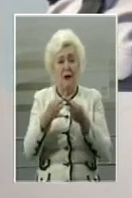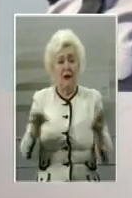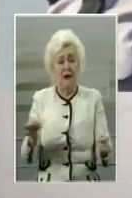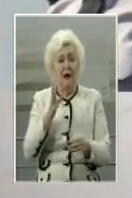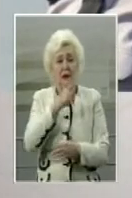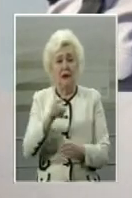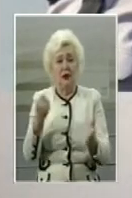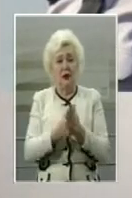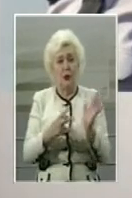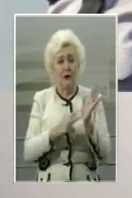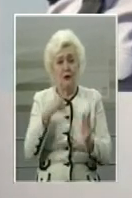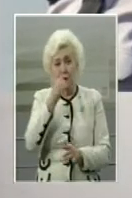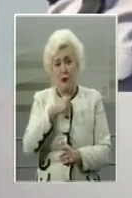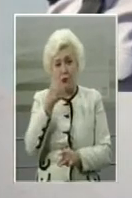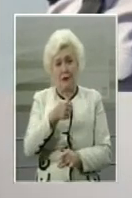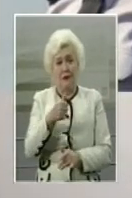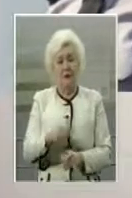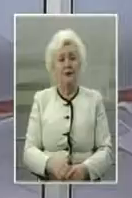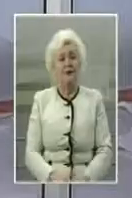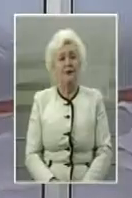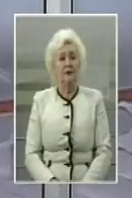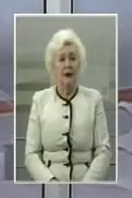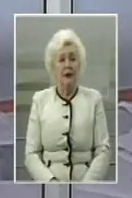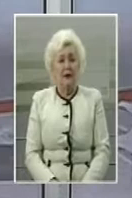на строк до 7 років.